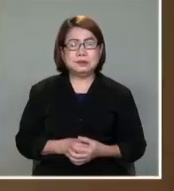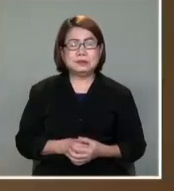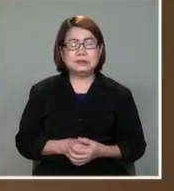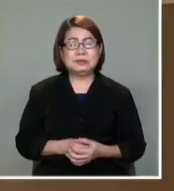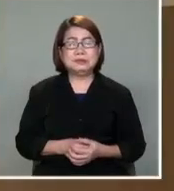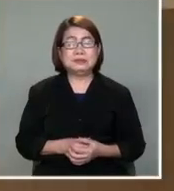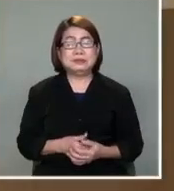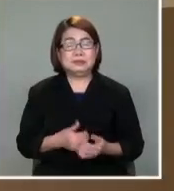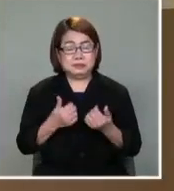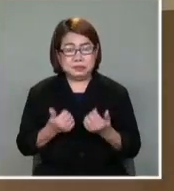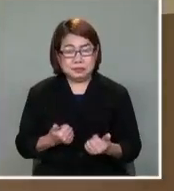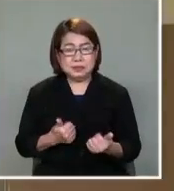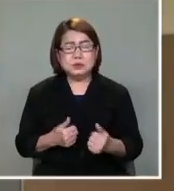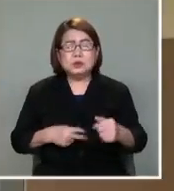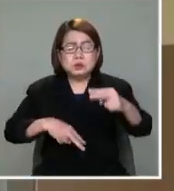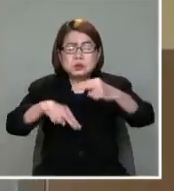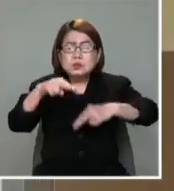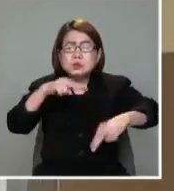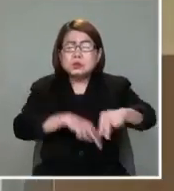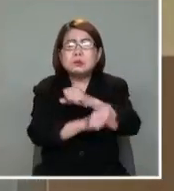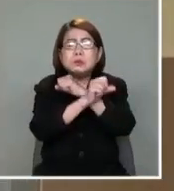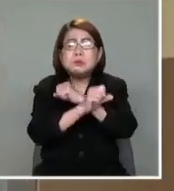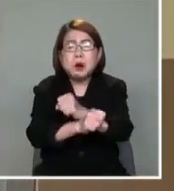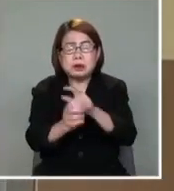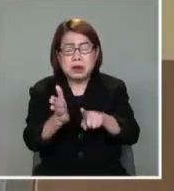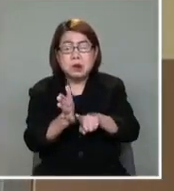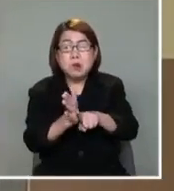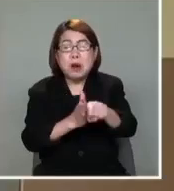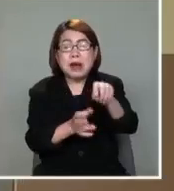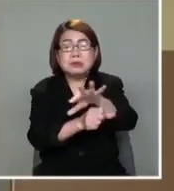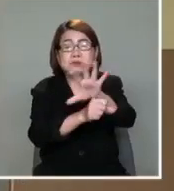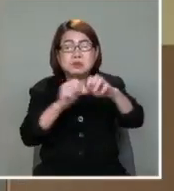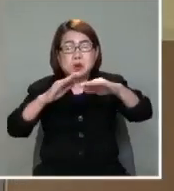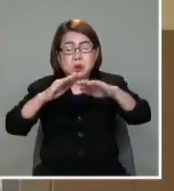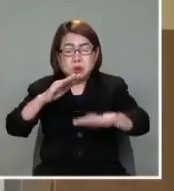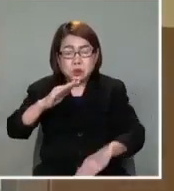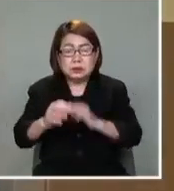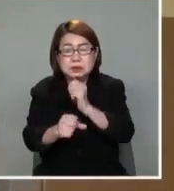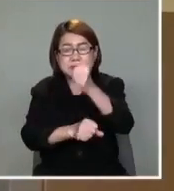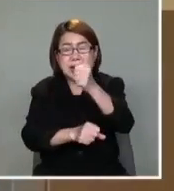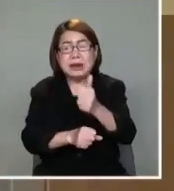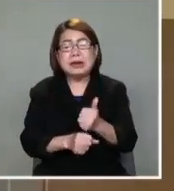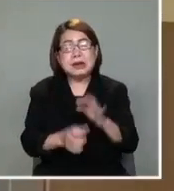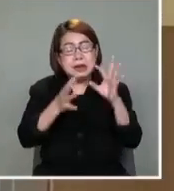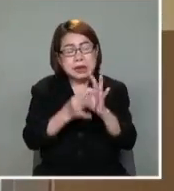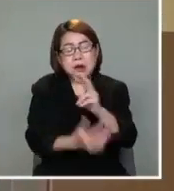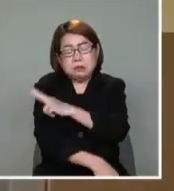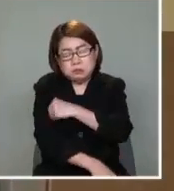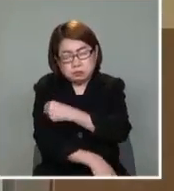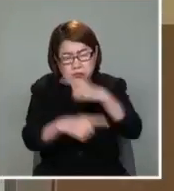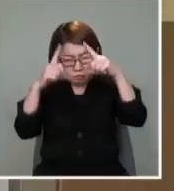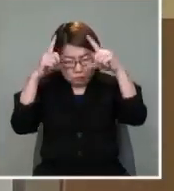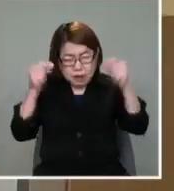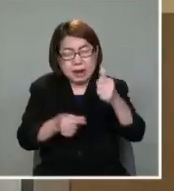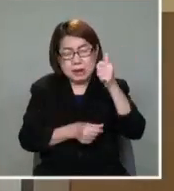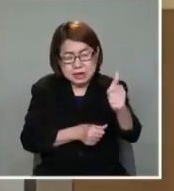อย่างไรก็ตามการควบคุมการแพร่ระบาดมาถึงจุดนี้ได้คุณอนุทินบอกนะคะว่านอกจากแพทย์พยาบาลแล้วก็ต้องขอบคุณประชาชน